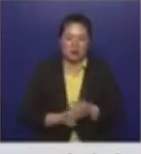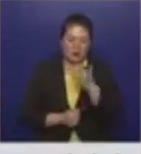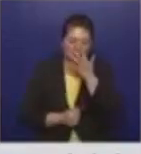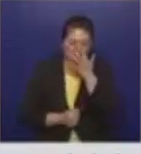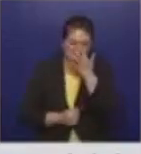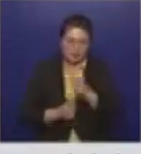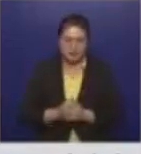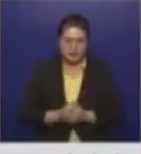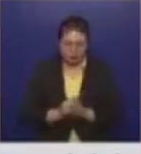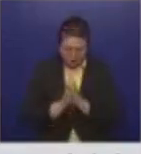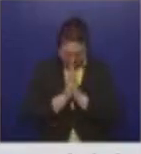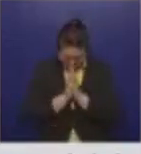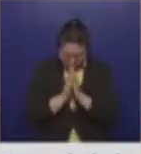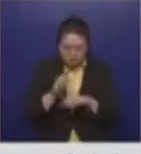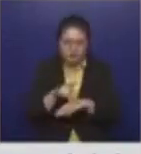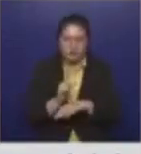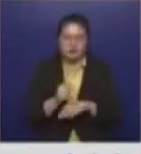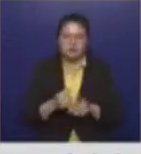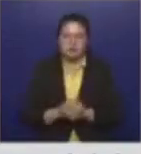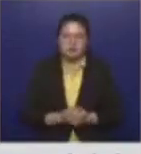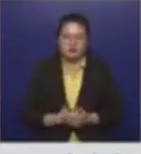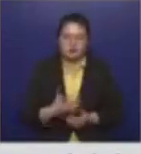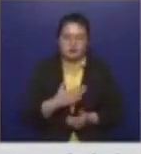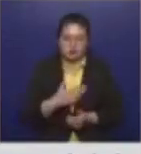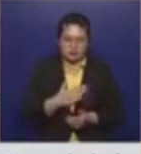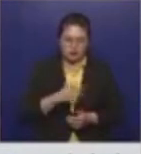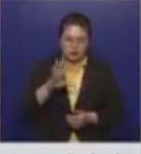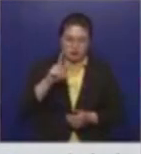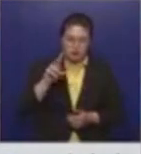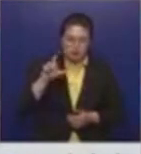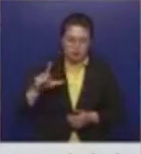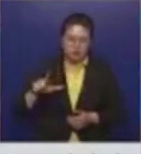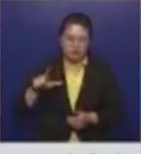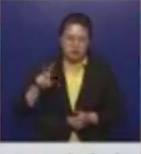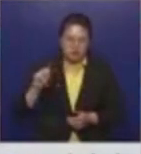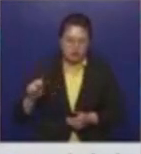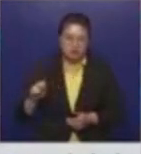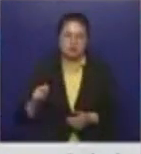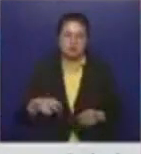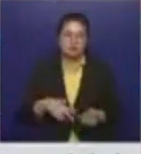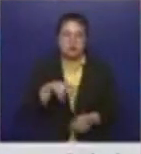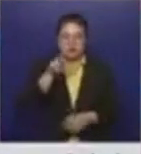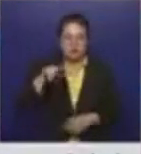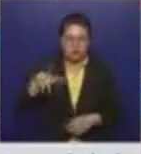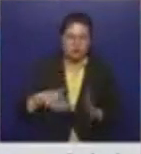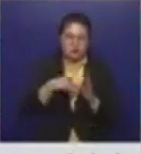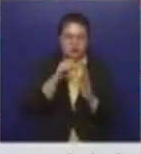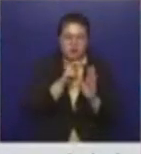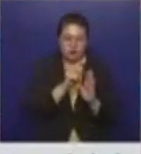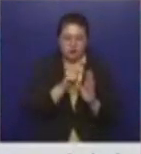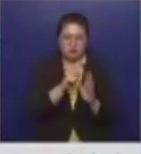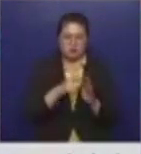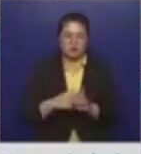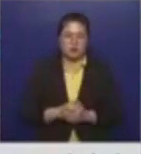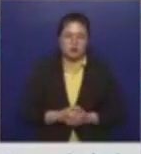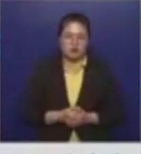ท่านประธานที่เคารพกระผมชนาศรีแก้วเพื่อไทยจากจังหวัดน่านขอบคุณท่านประธานครับที่ได้อนุญาตให้ผ